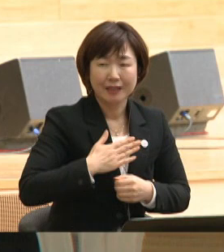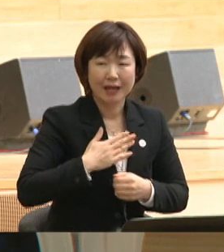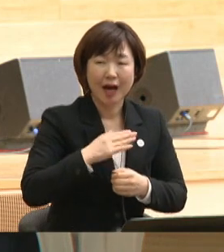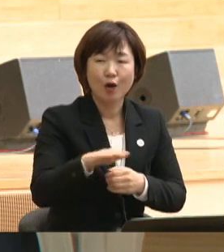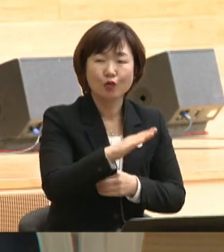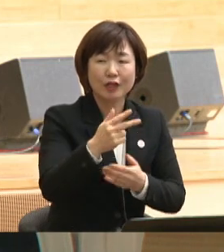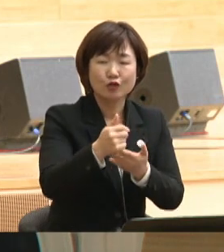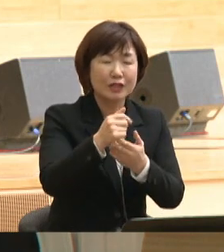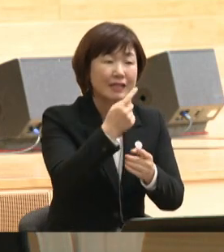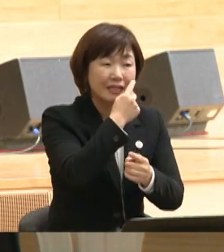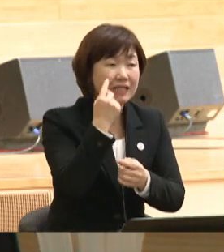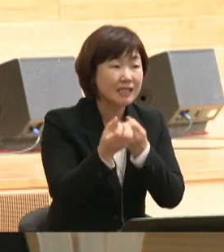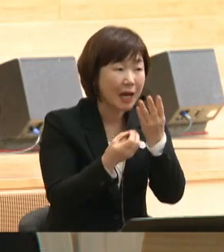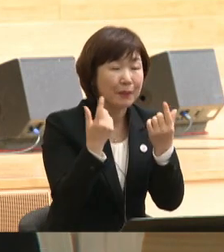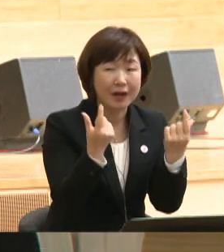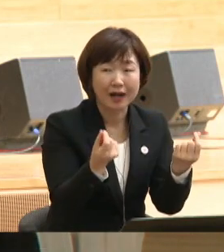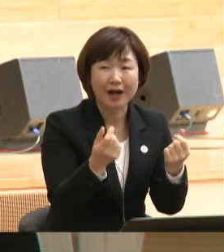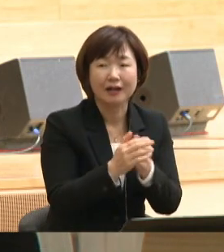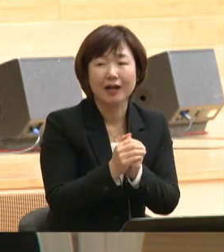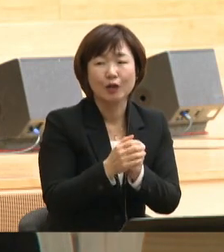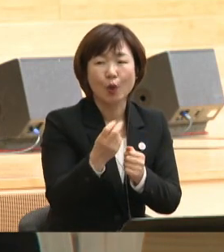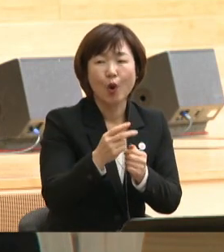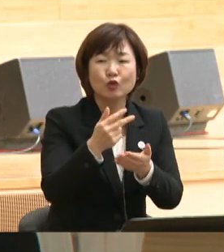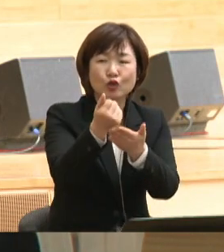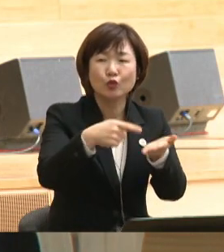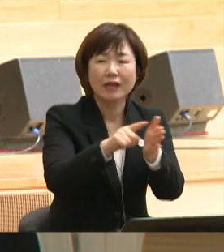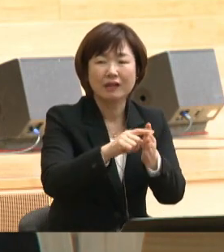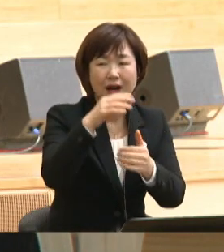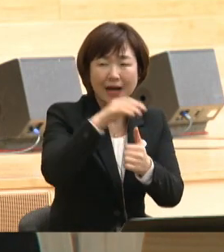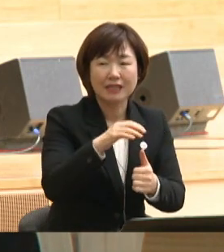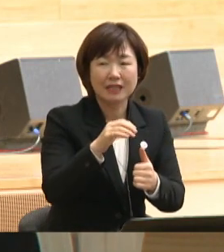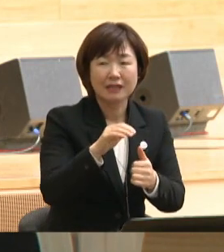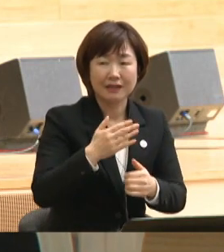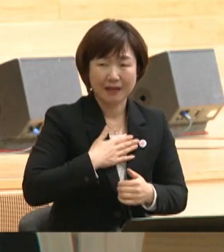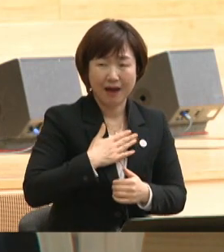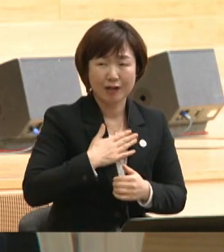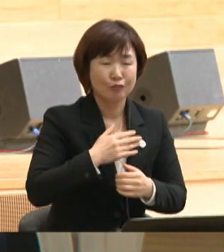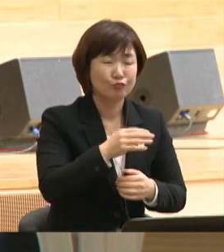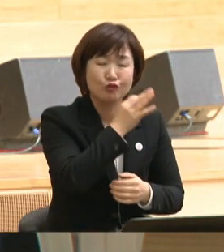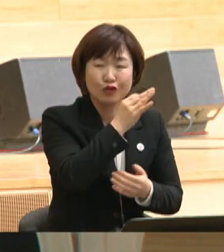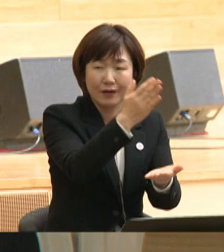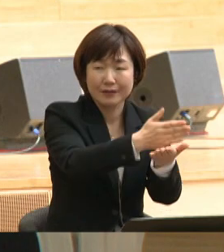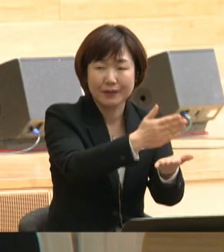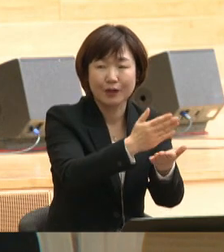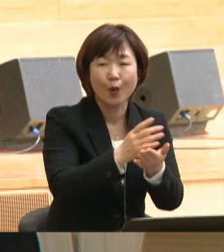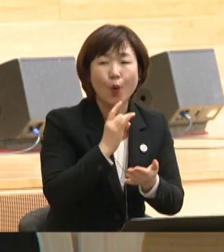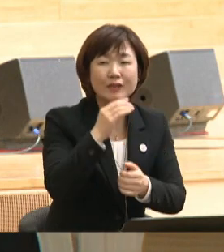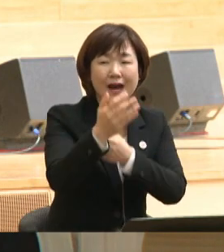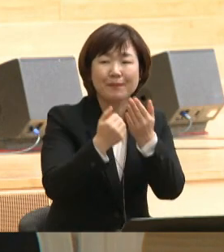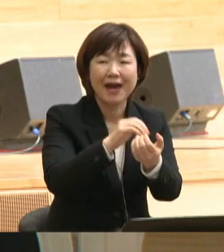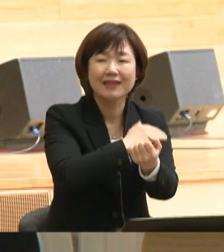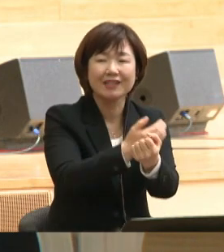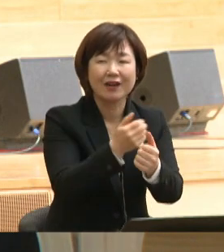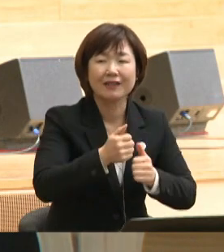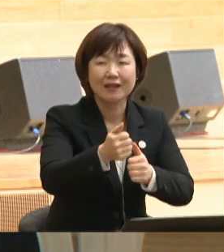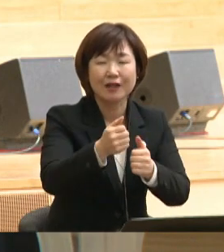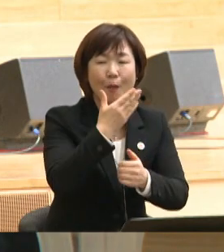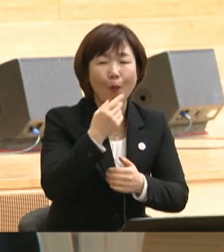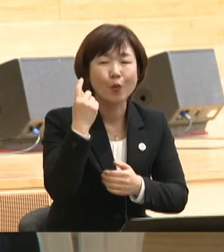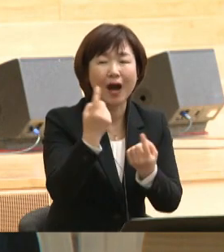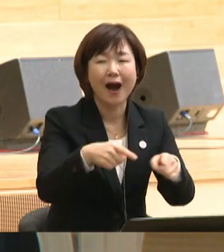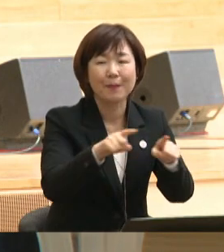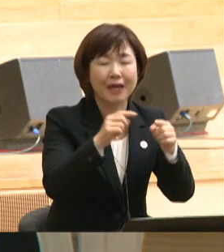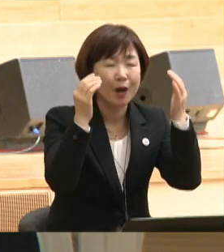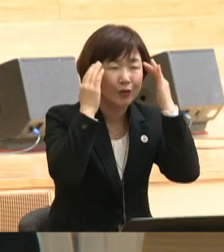주를 증언함과 또는 주를 위하여 다친 자리에 나를 부끄러워하지 말고 오직 하나님의 능력을 따라